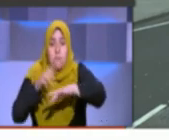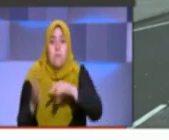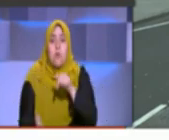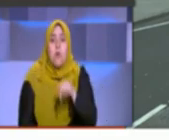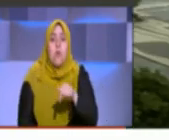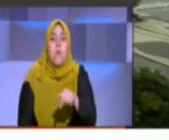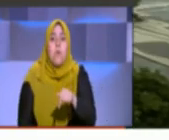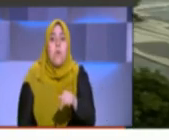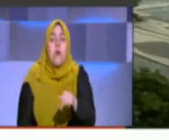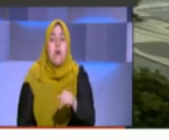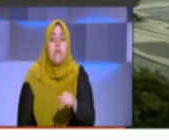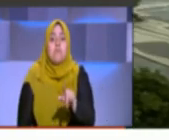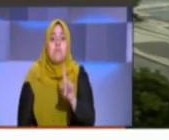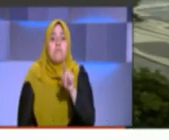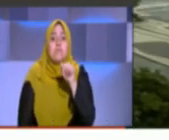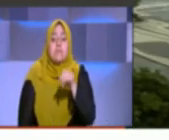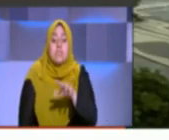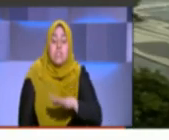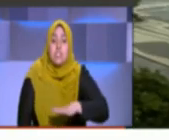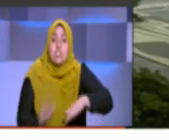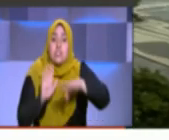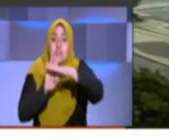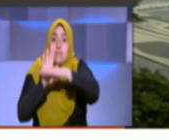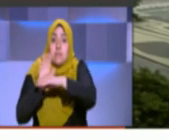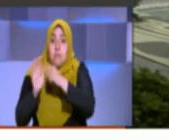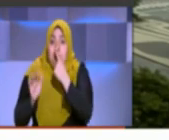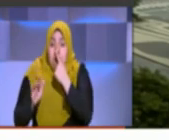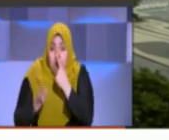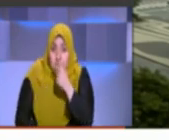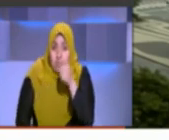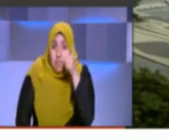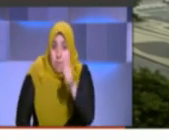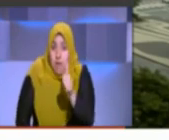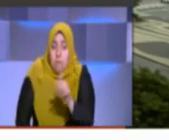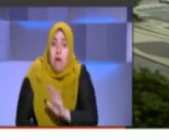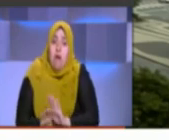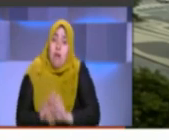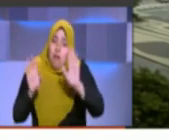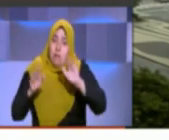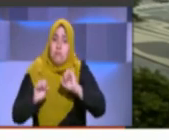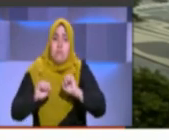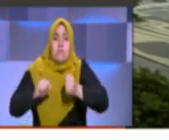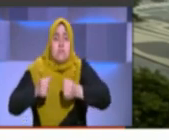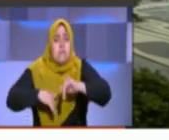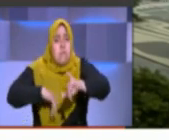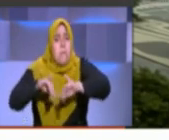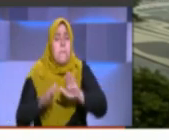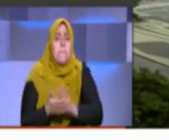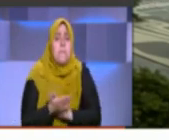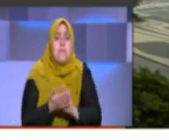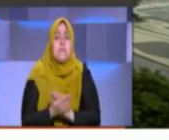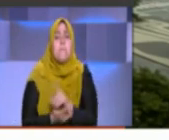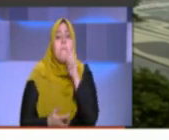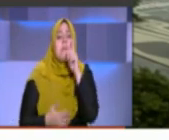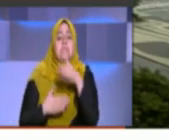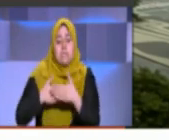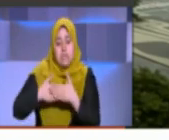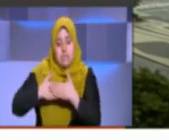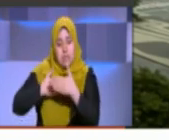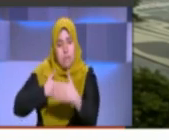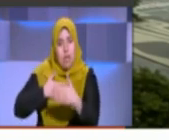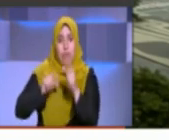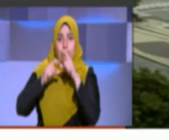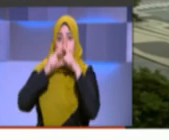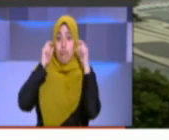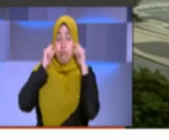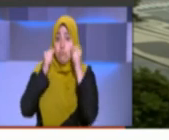الامر ومدى التزامهم بالاجراءات الوقائيه والاجراءات الصحيه والتباعد الاجتماعي ونربط ده بالاقتصاد،